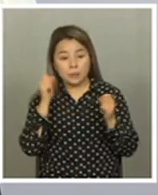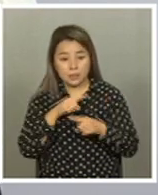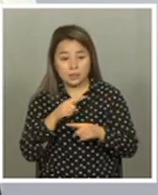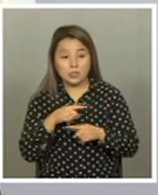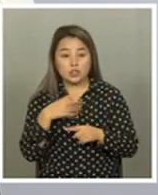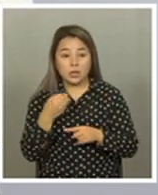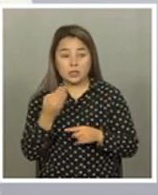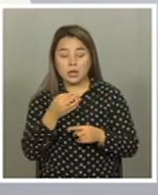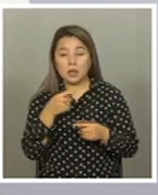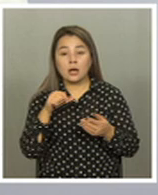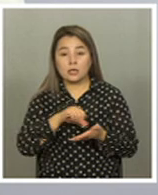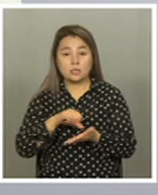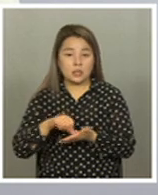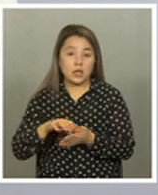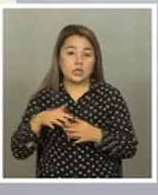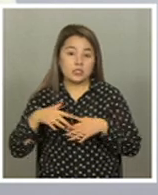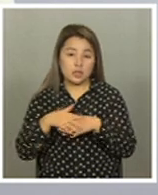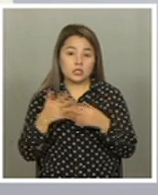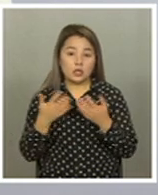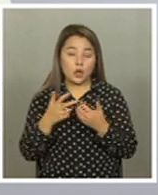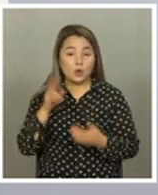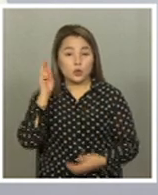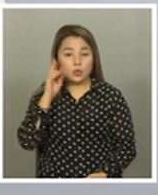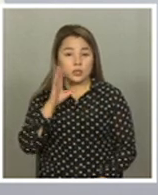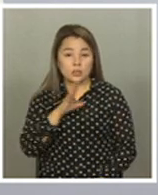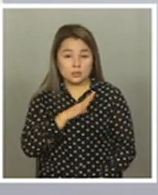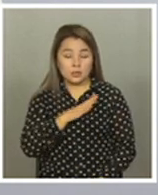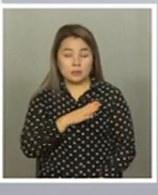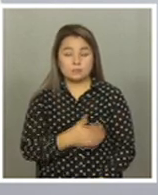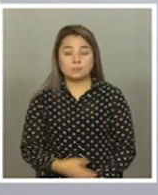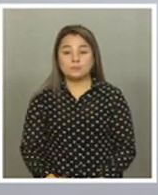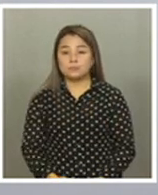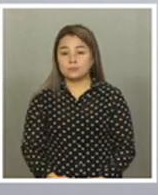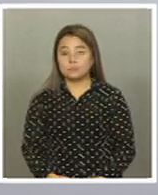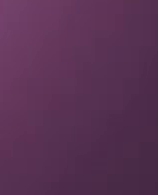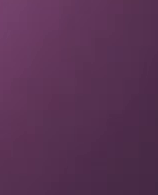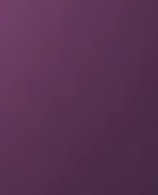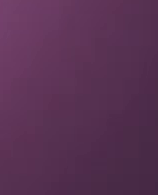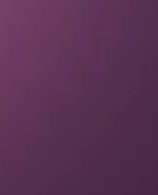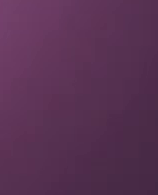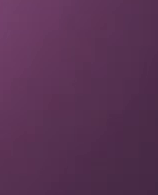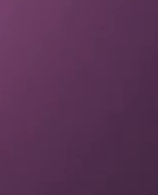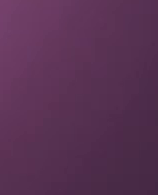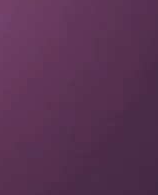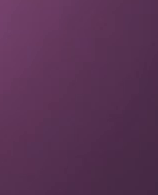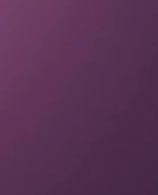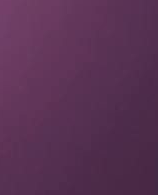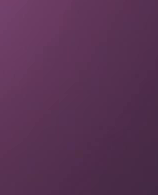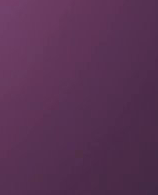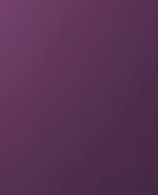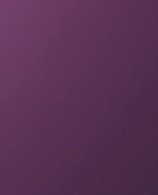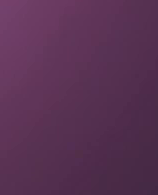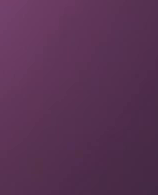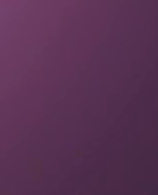оларға қатысты есептер шығарып үйрендік. Бүгінге осы, сау болыңыздар!